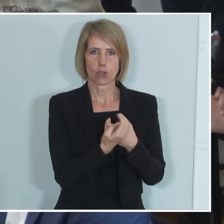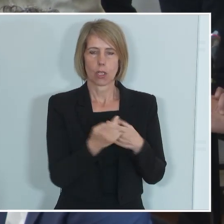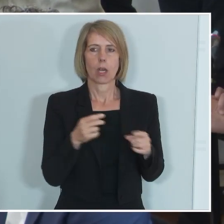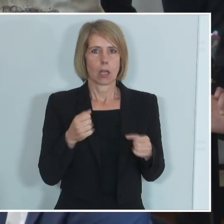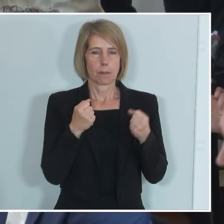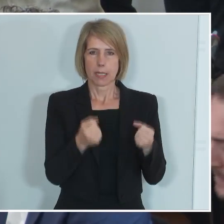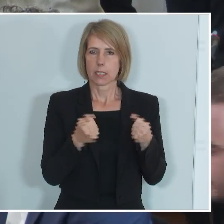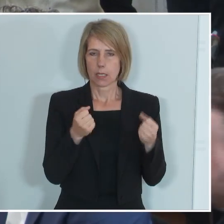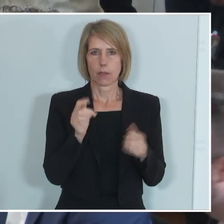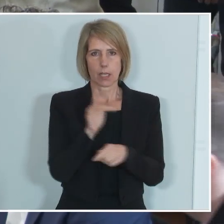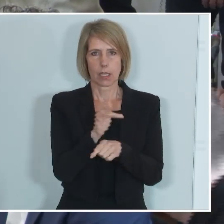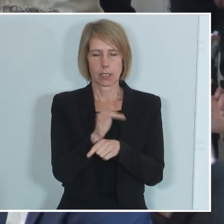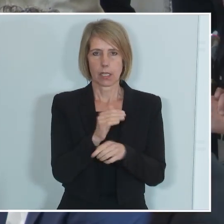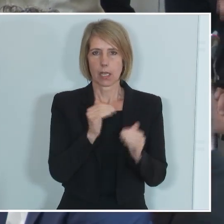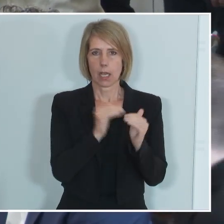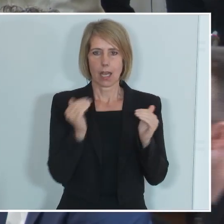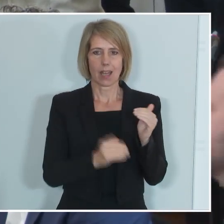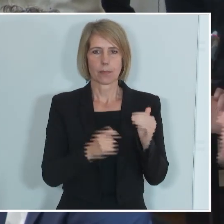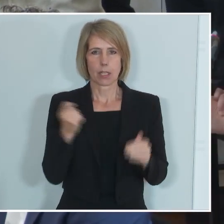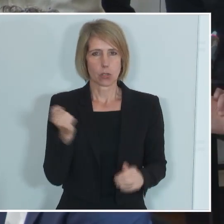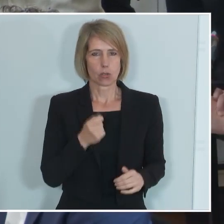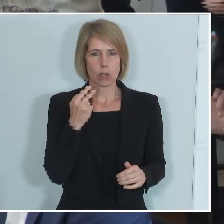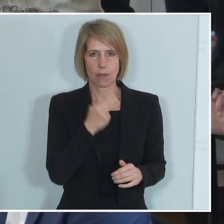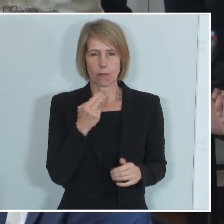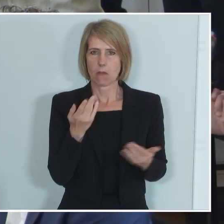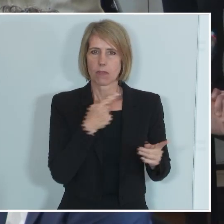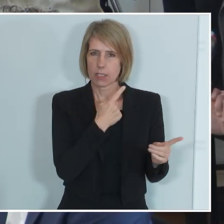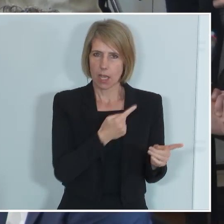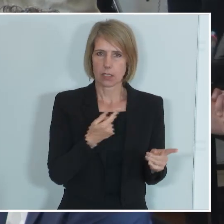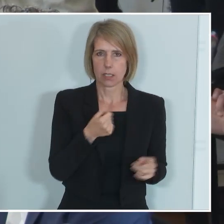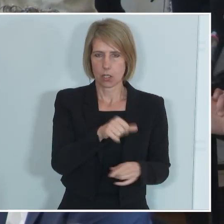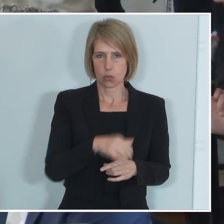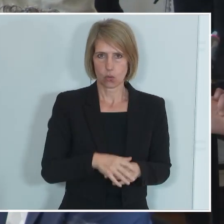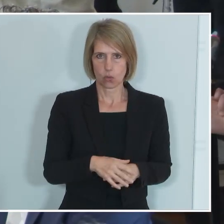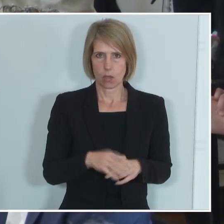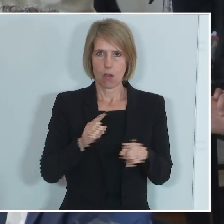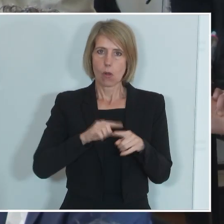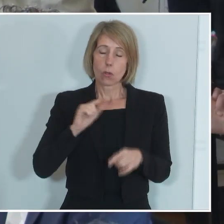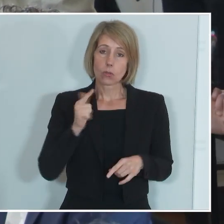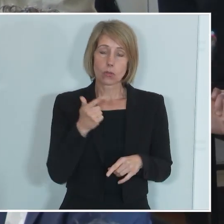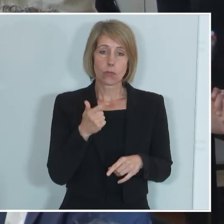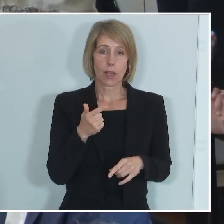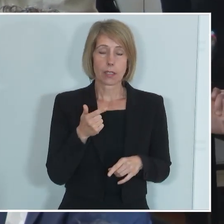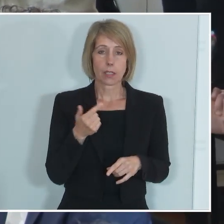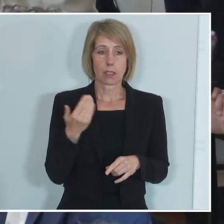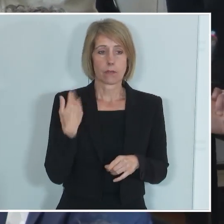Strafmündigkeit. Was entgegnen Sie diesen Kritikern? Erste Frage, und die zweite Frage schließt an den Kollegen an,